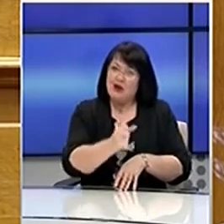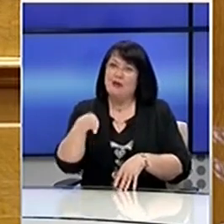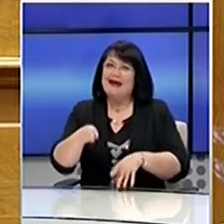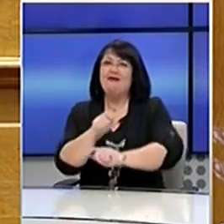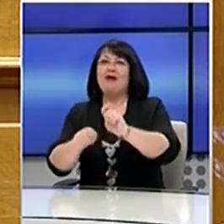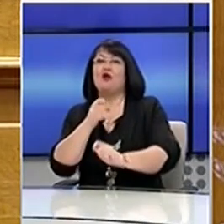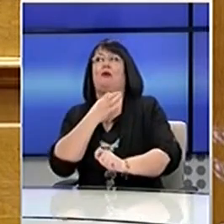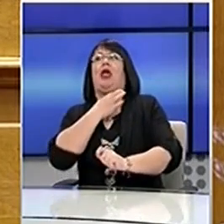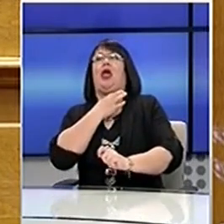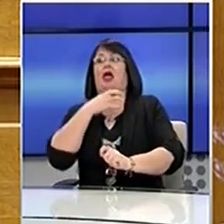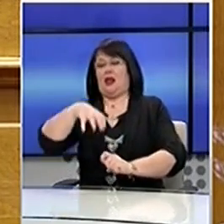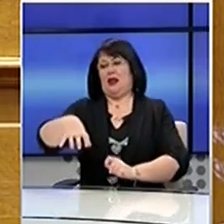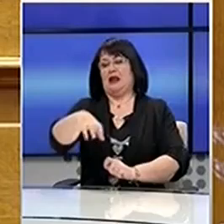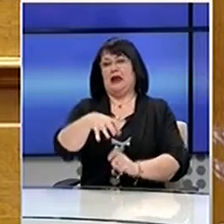περιγράφω.